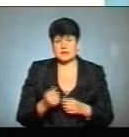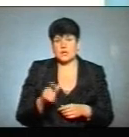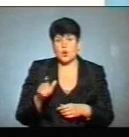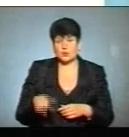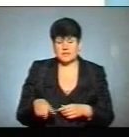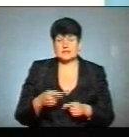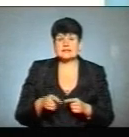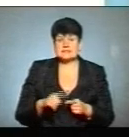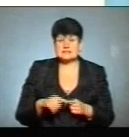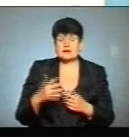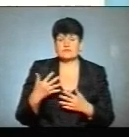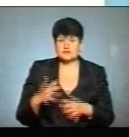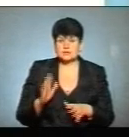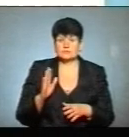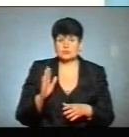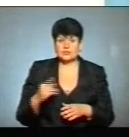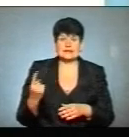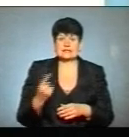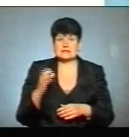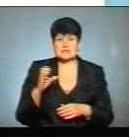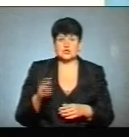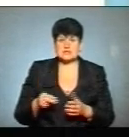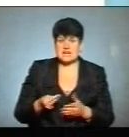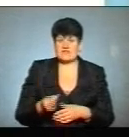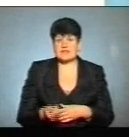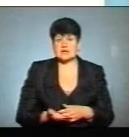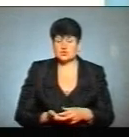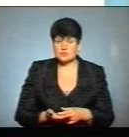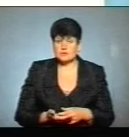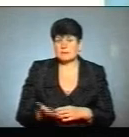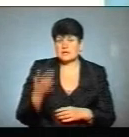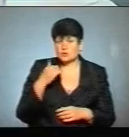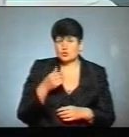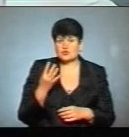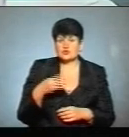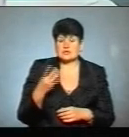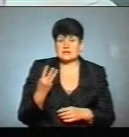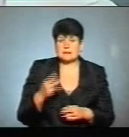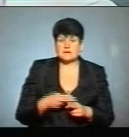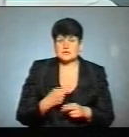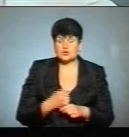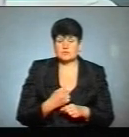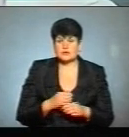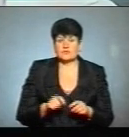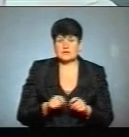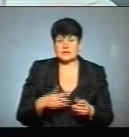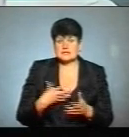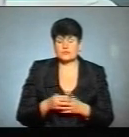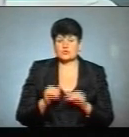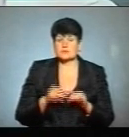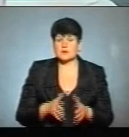буде також єдиний соціальний внесок. Наприклад, минулого року 43 безробітних відкрили власну справу,